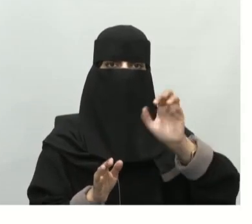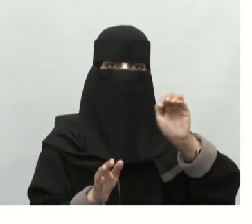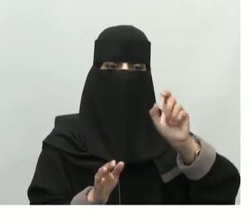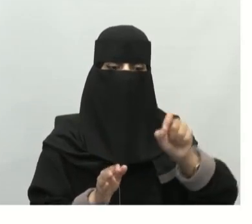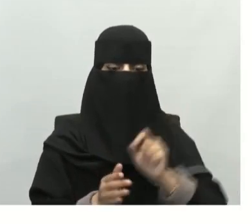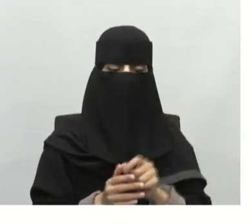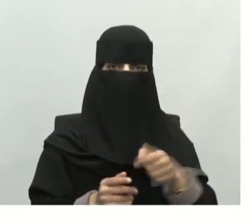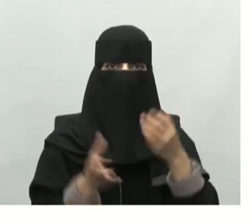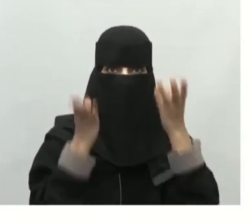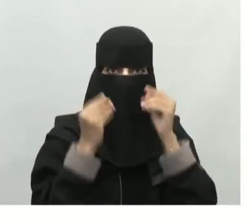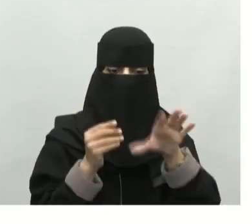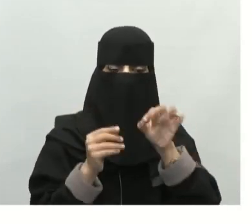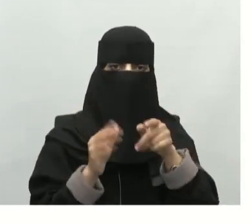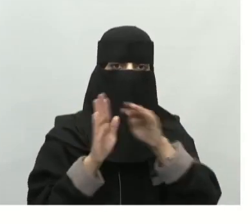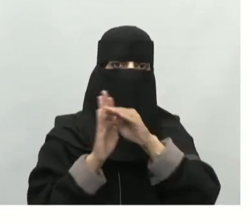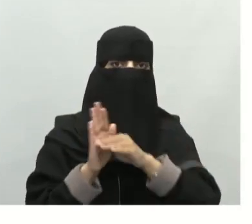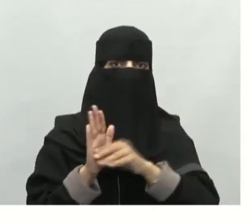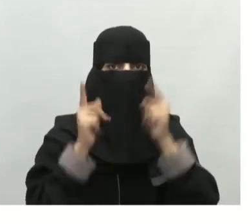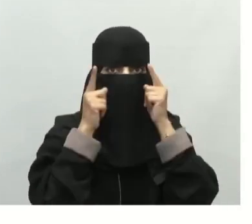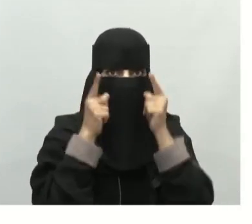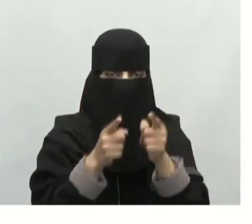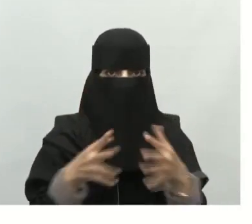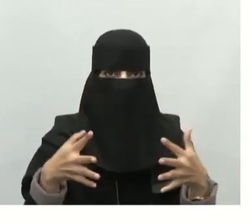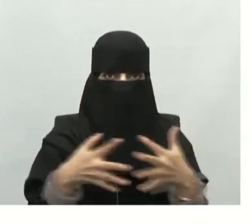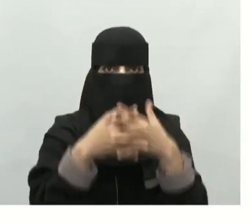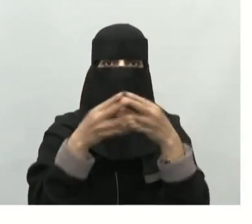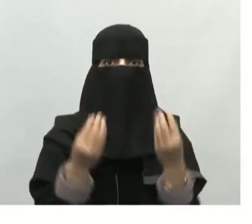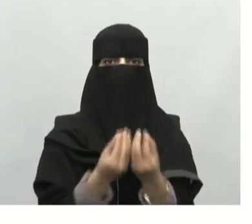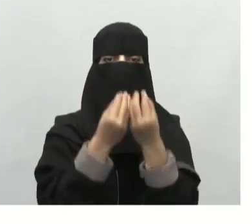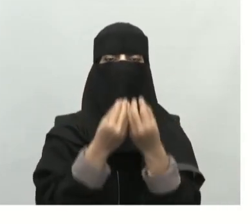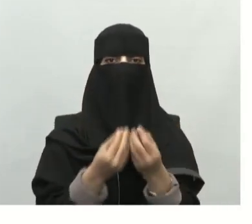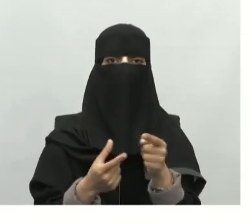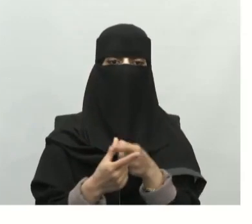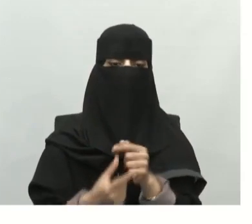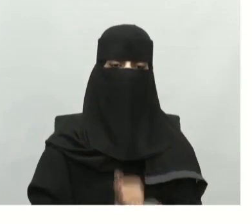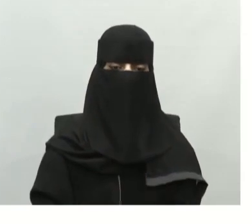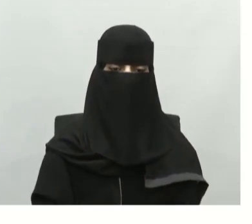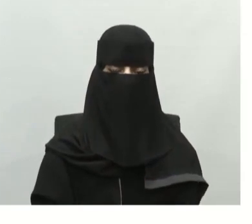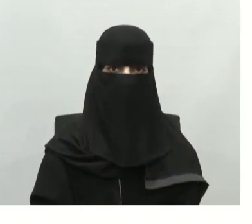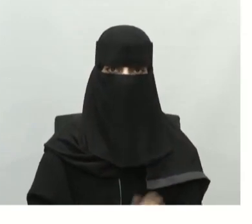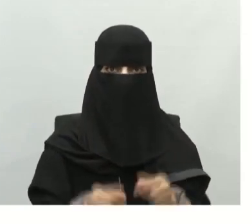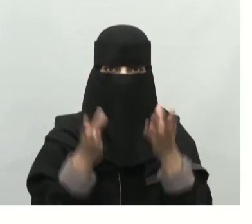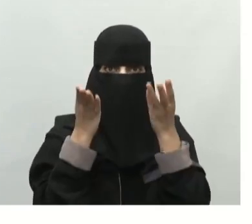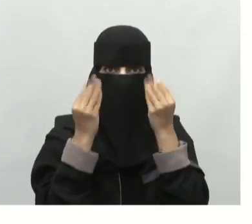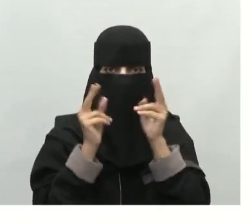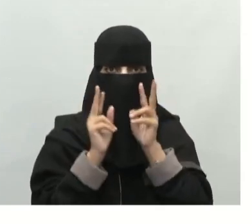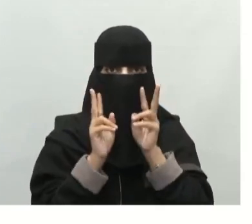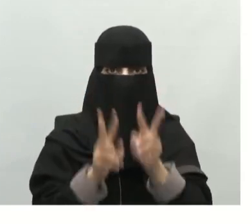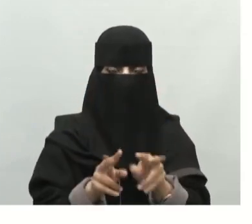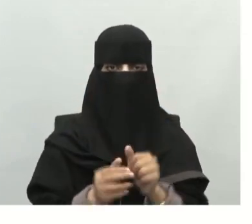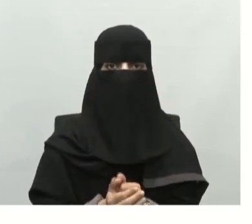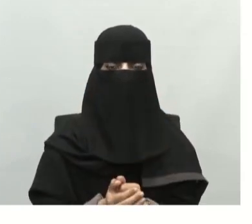عليها جميعا لكن ما هي الخصائص المشتركه بينها لنتعرف على هذه